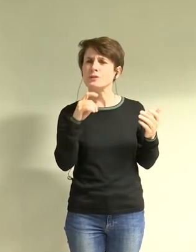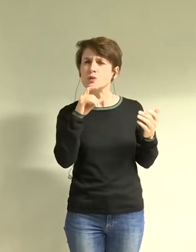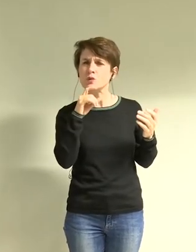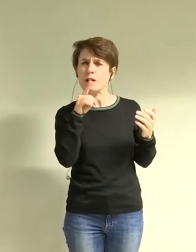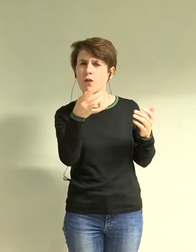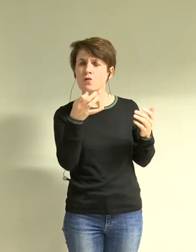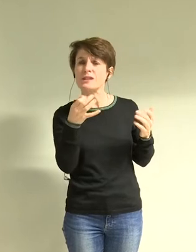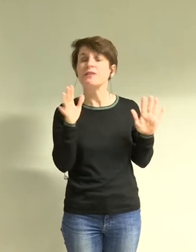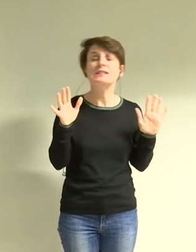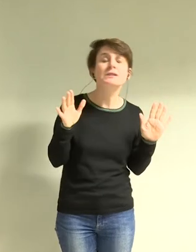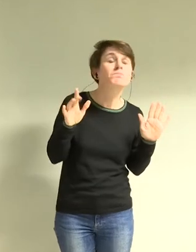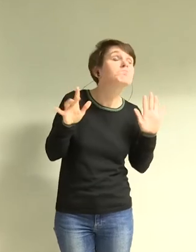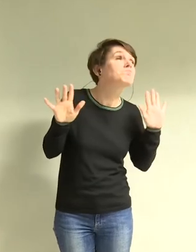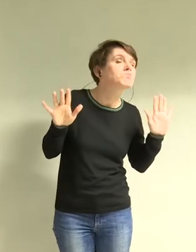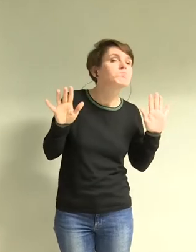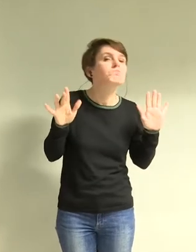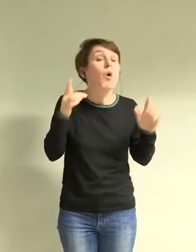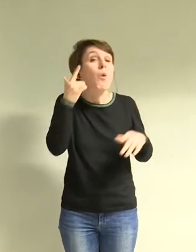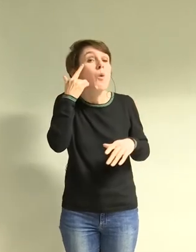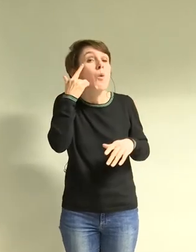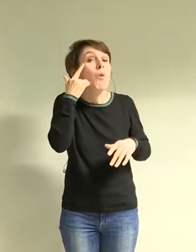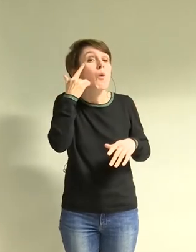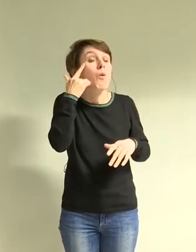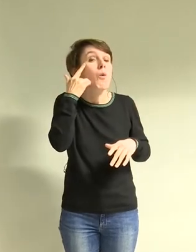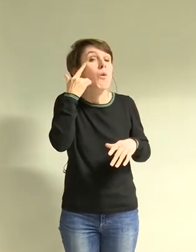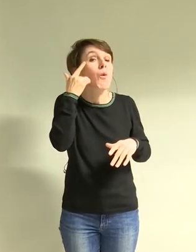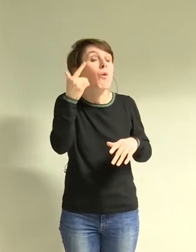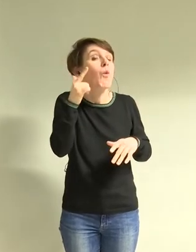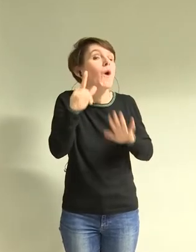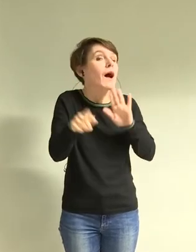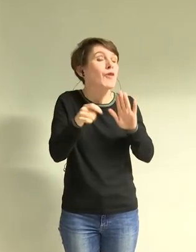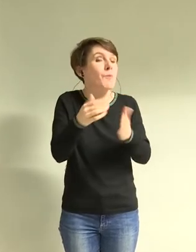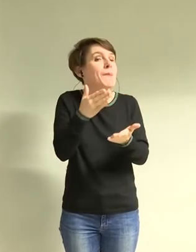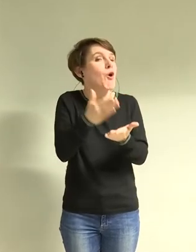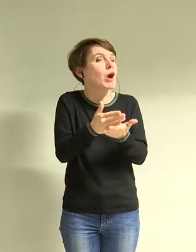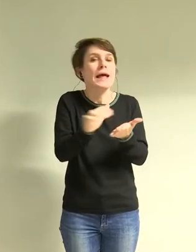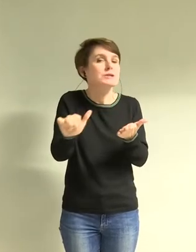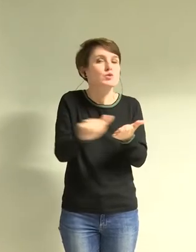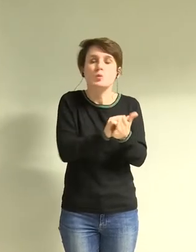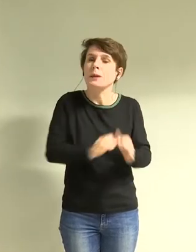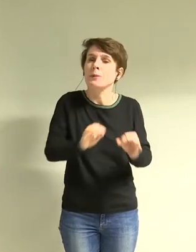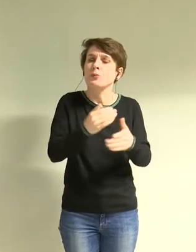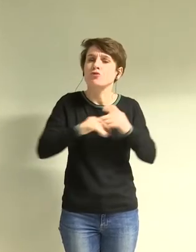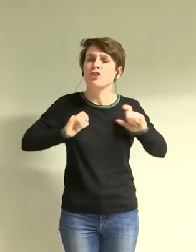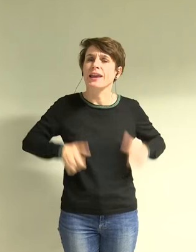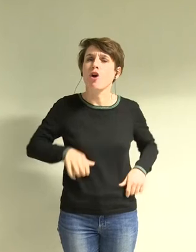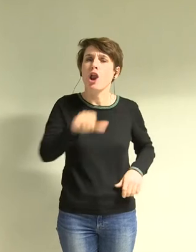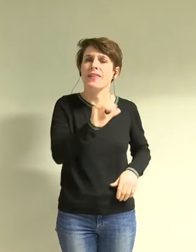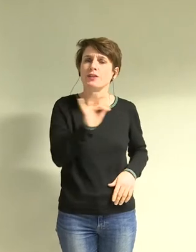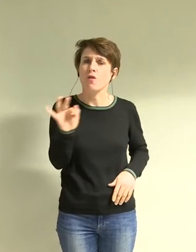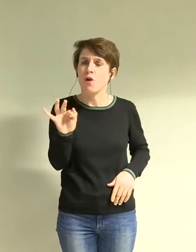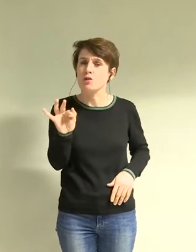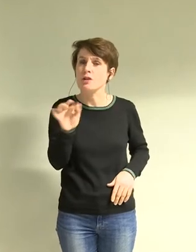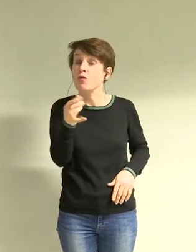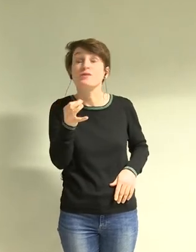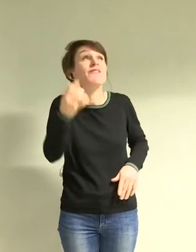il semblerait que la classe soit conservée qu'il n'y a pas de suppressions de classes anatole-france utilisé le conditionnel c'est pour ça que